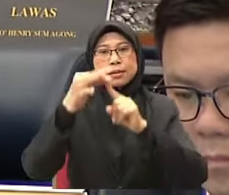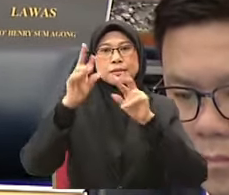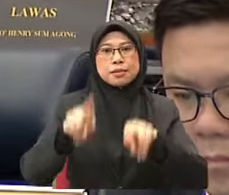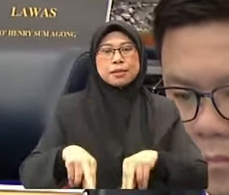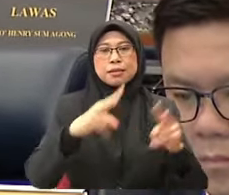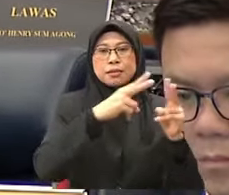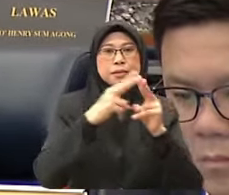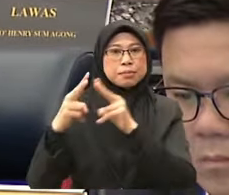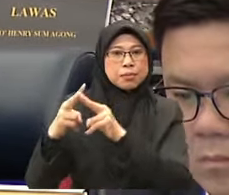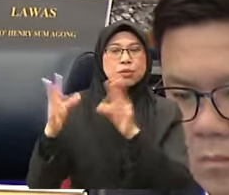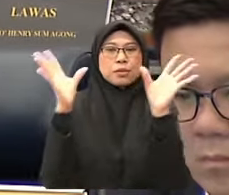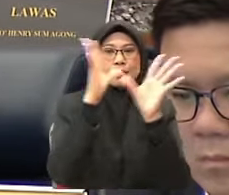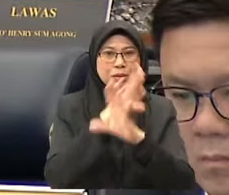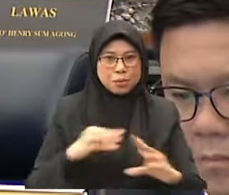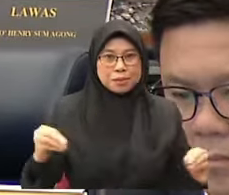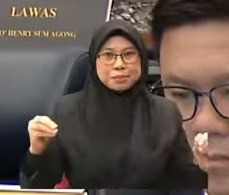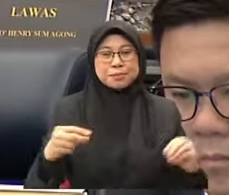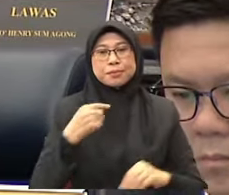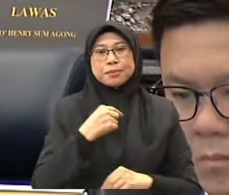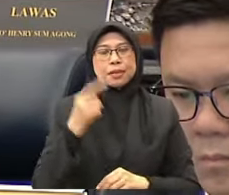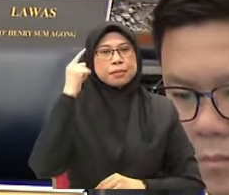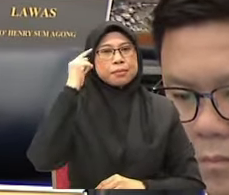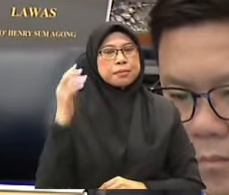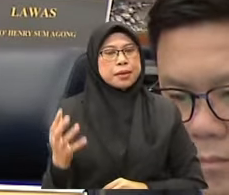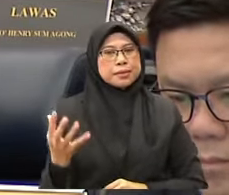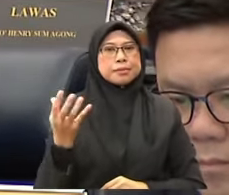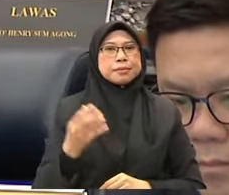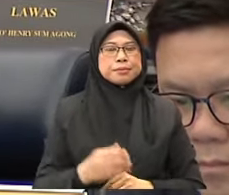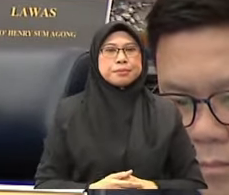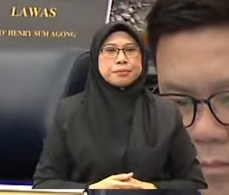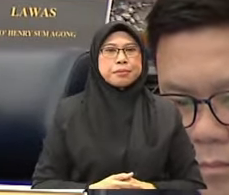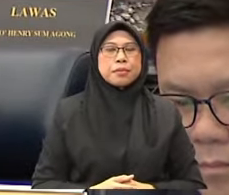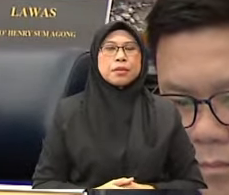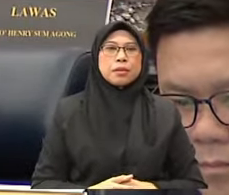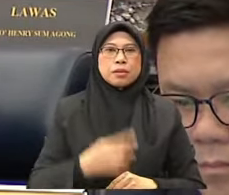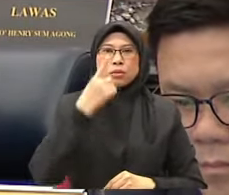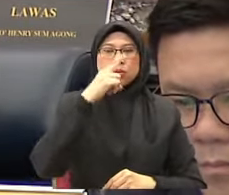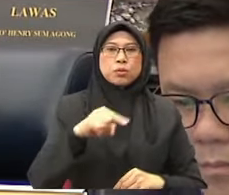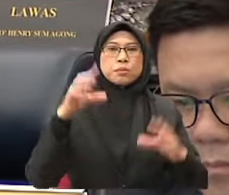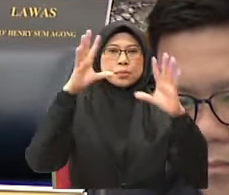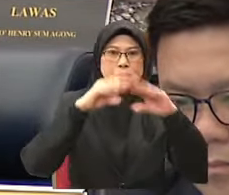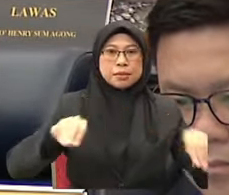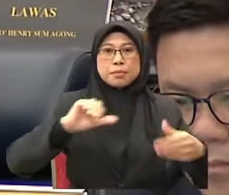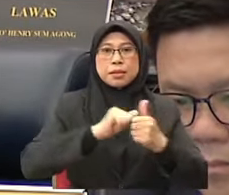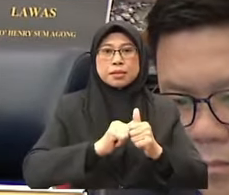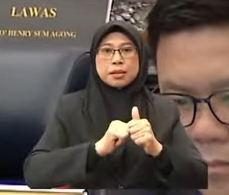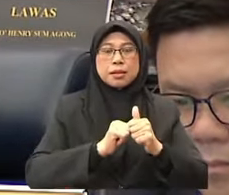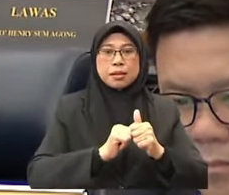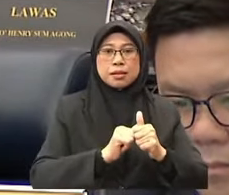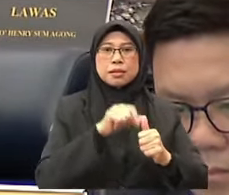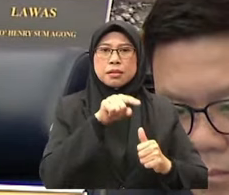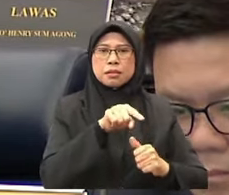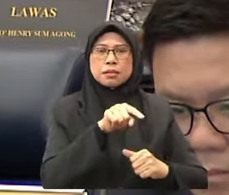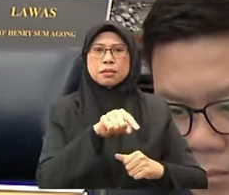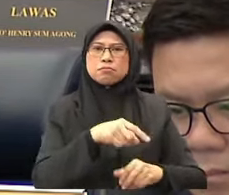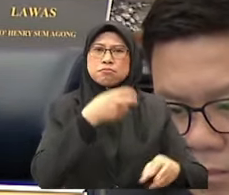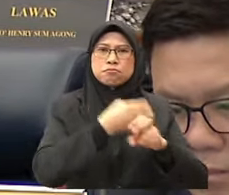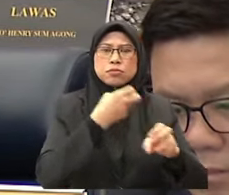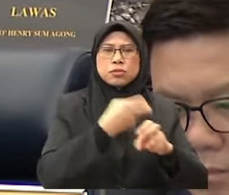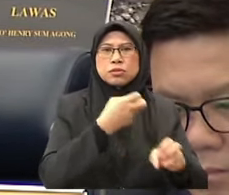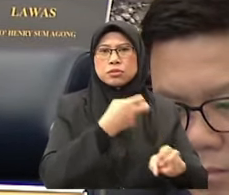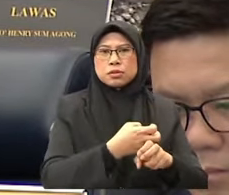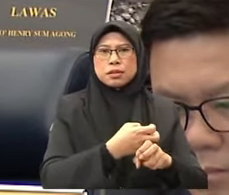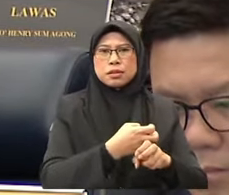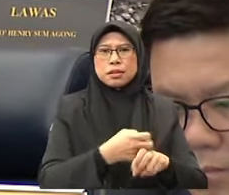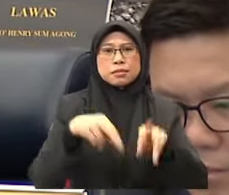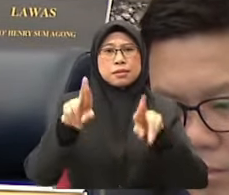rakyat luar bandar di Sarawak. Saya berpendapat one solution fits all dengan izin adalah salah satu punca yang menyukarkan ramai